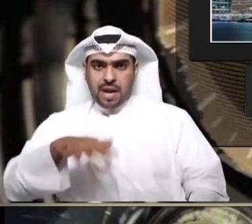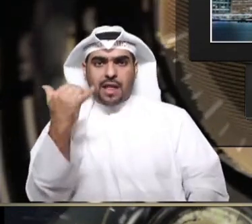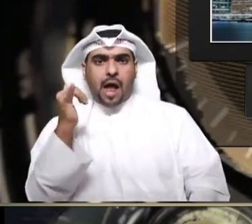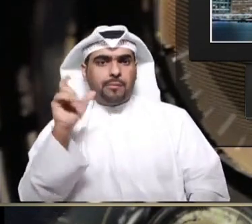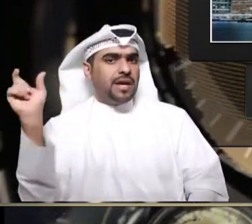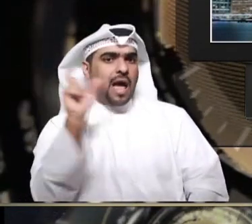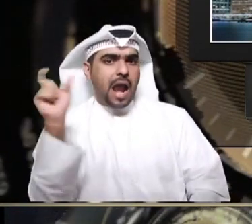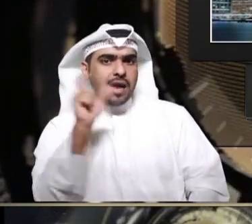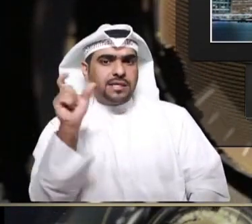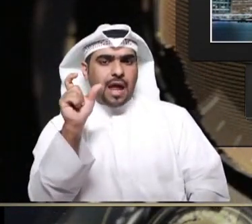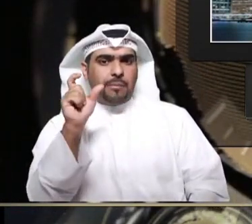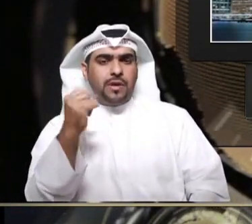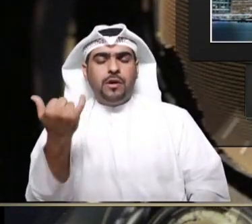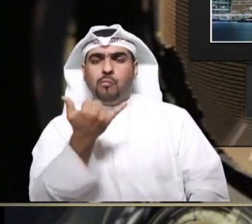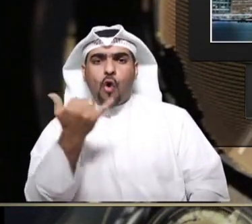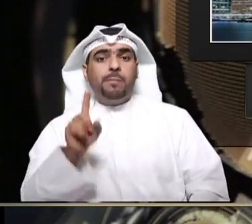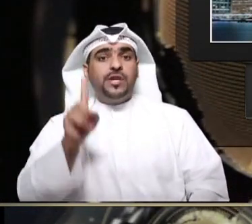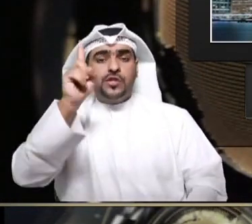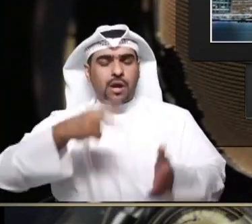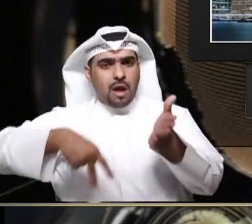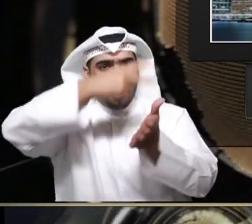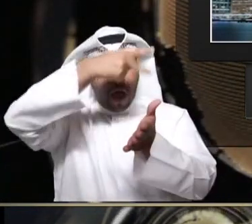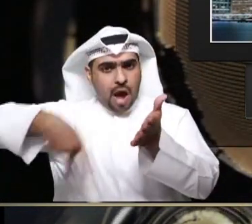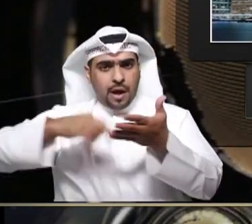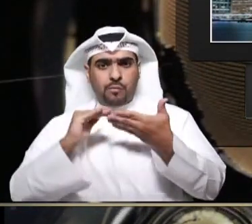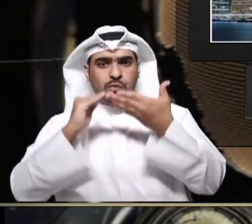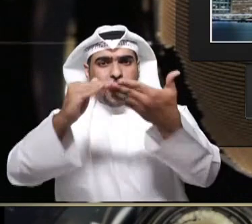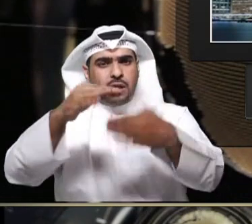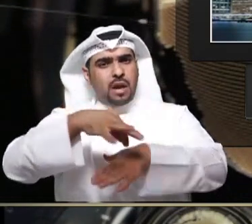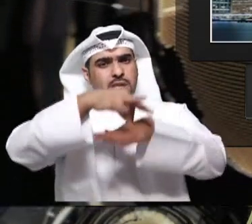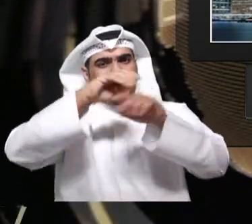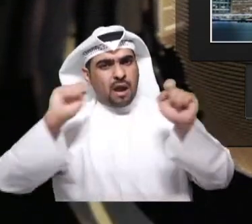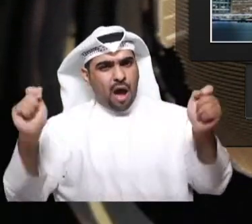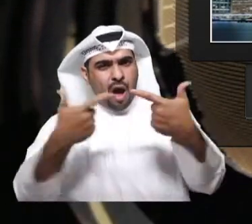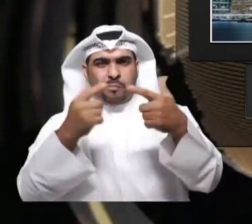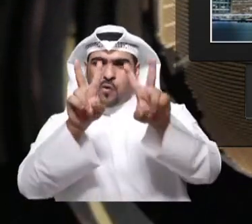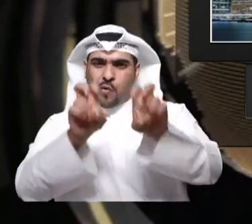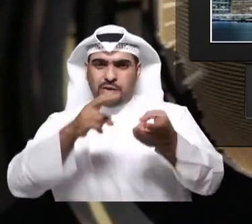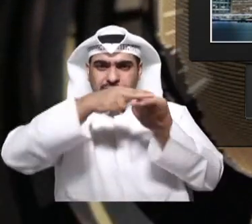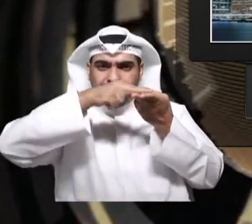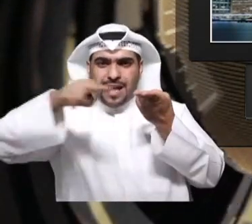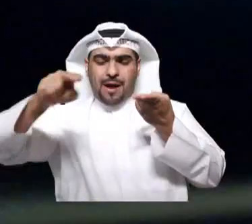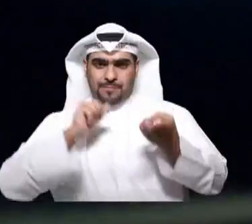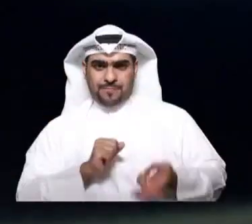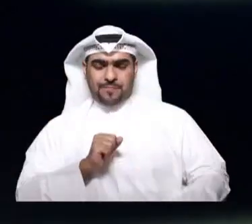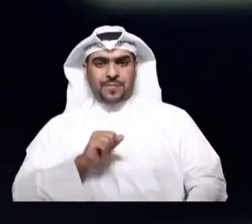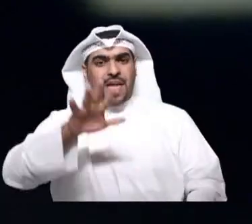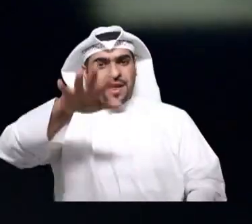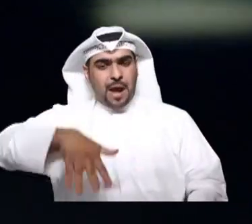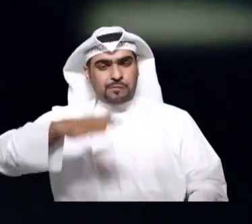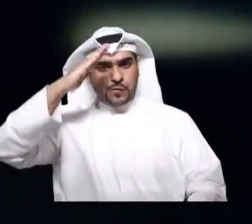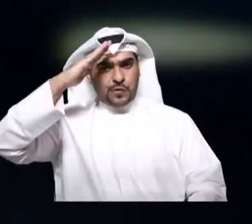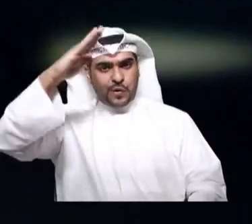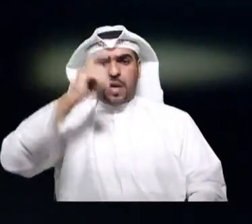قرارات فاعلة تساعد المحتاجين وقت النزاعات والحروب. نعم أسامة، لا شك سنكون معك في